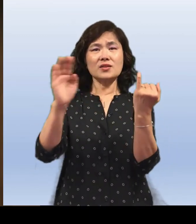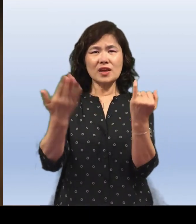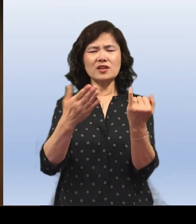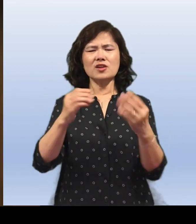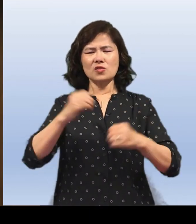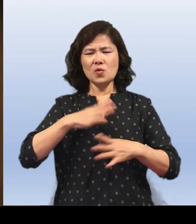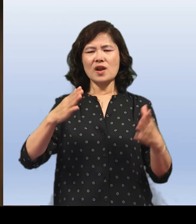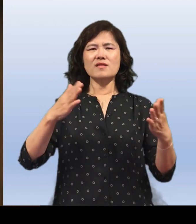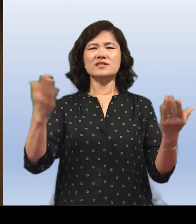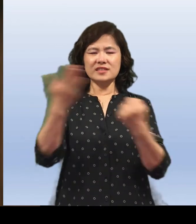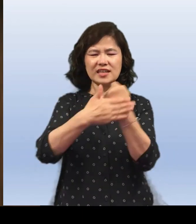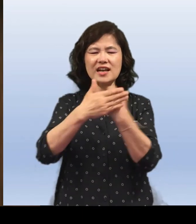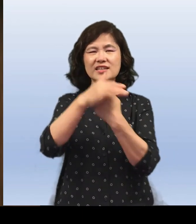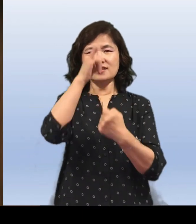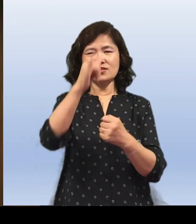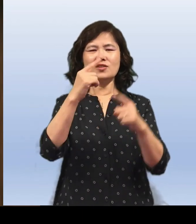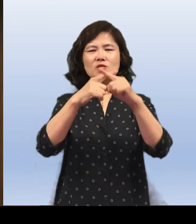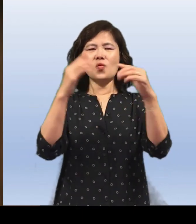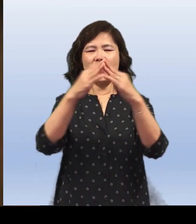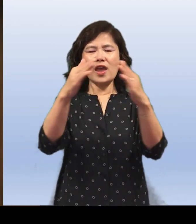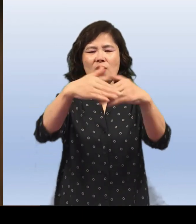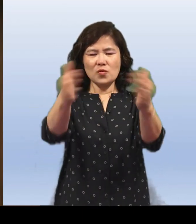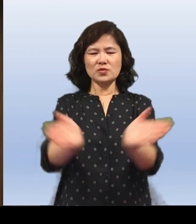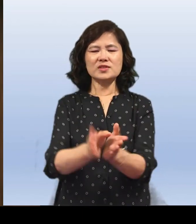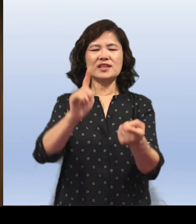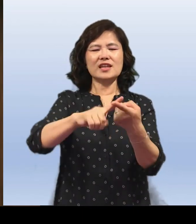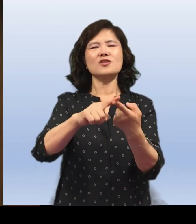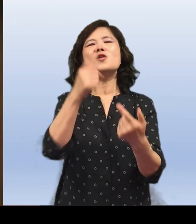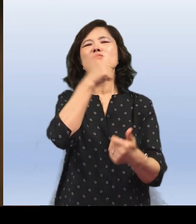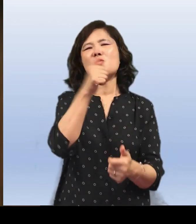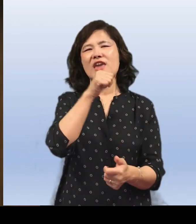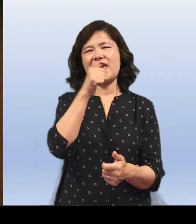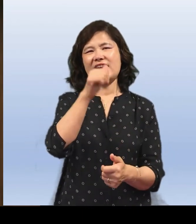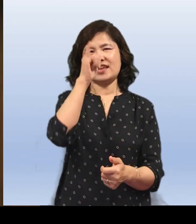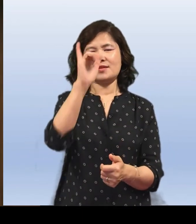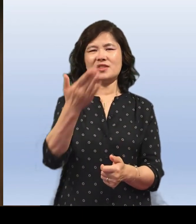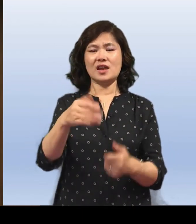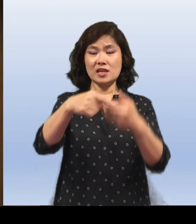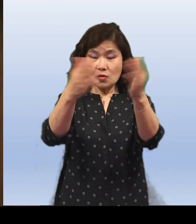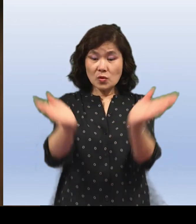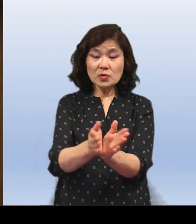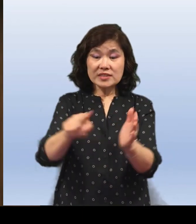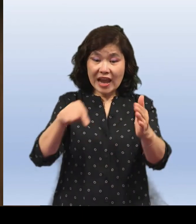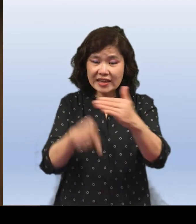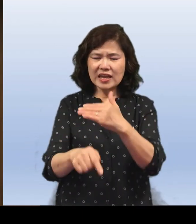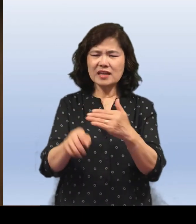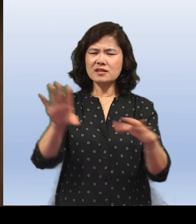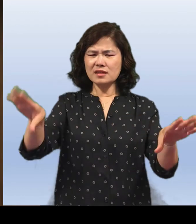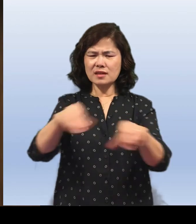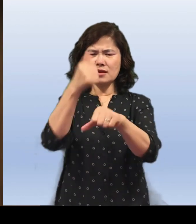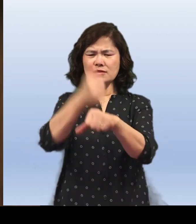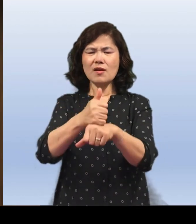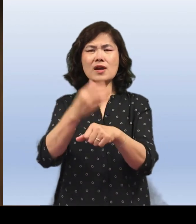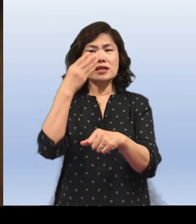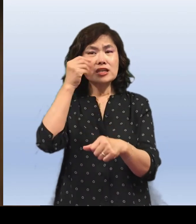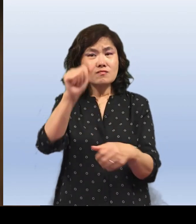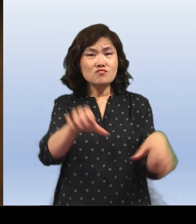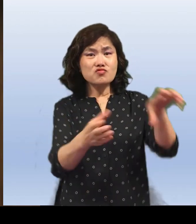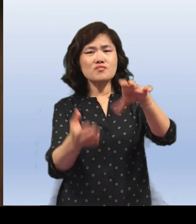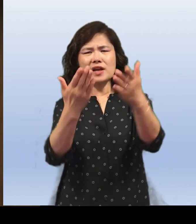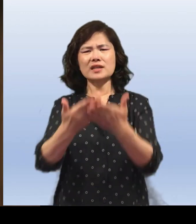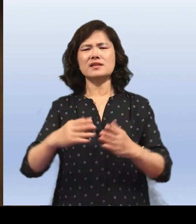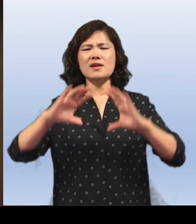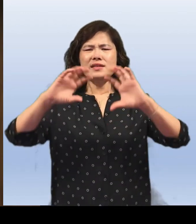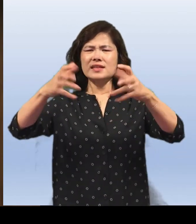놀라운 은혜가 있었던 교회 공동체를 소개하고 있습니다. 여러분, 이 공동체 안에는 제사장적 기름 부음을 통해서